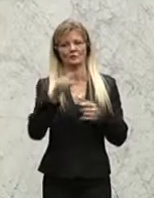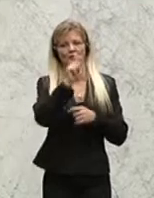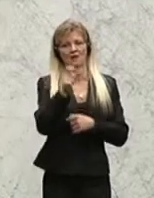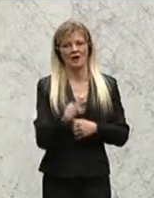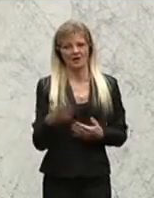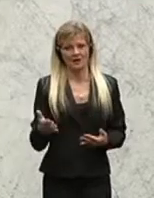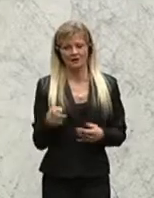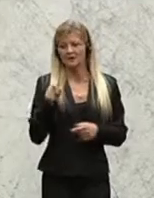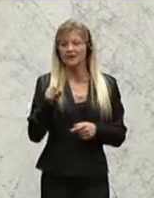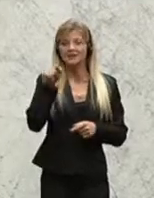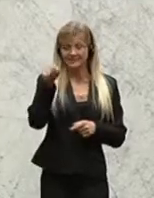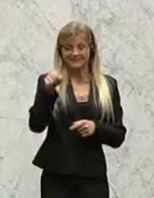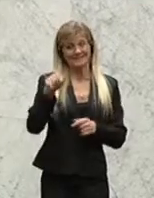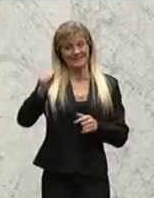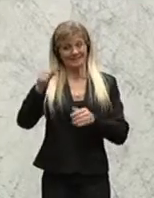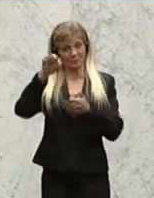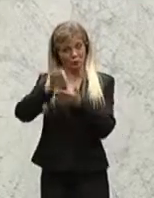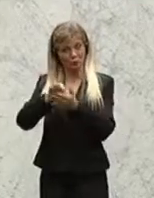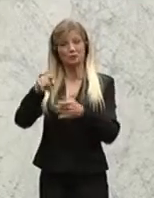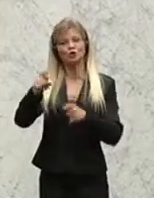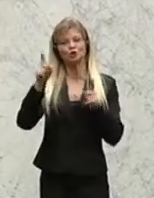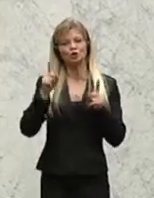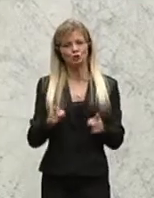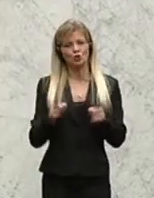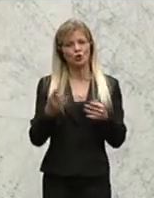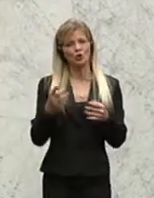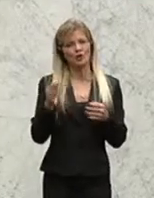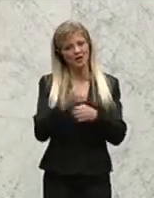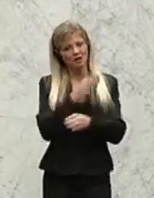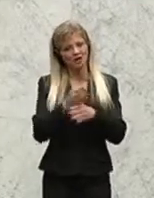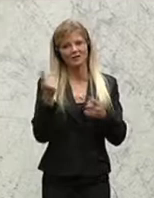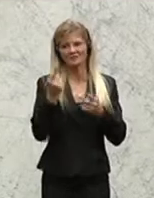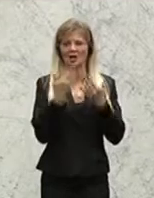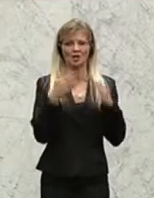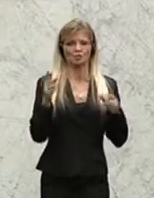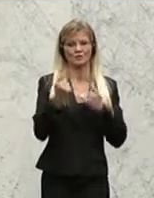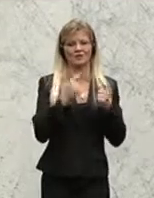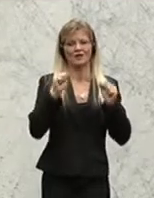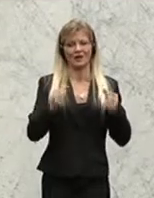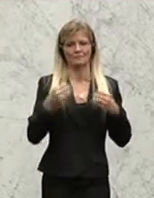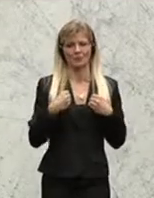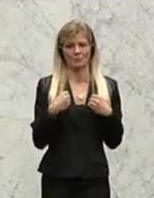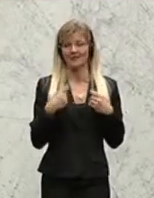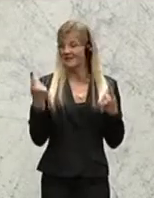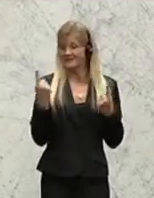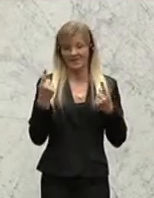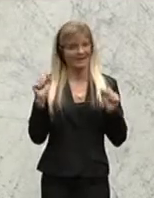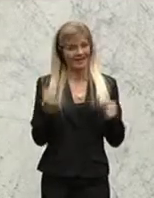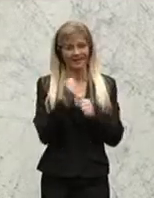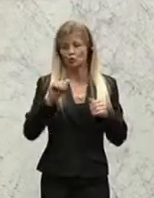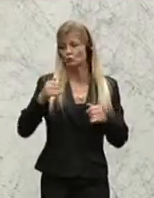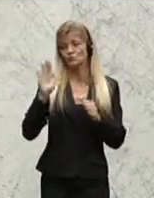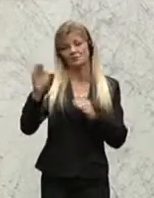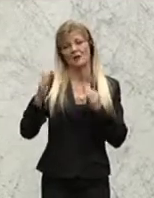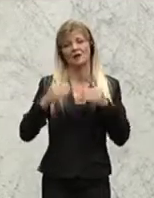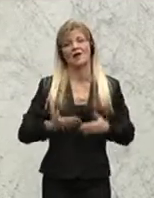Asylverfahren zugelassen wird, und all jene, die nicht zu einem Asylverfahren zugelassen werden können, müssen in ihre Heimatländer